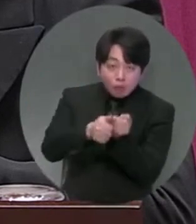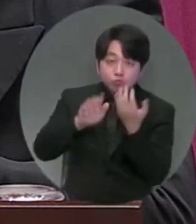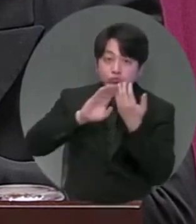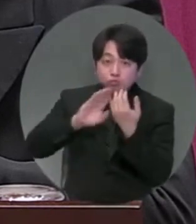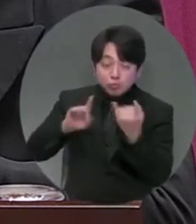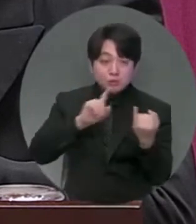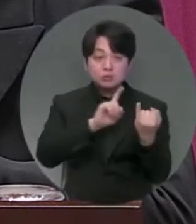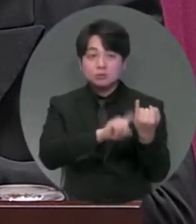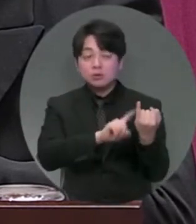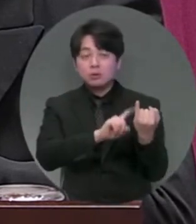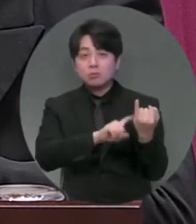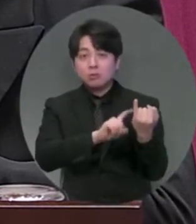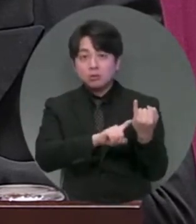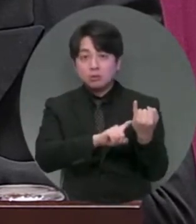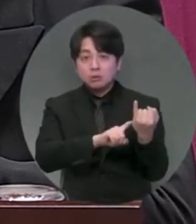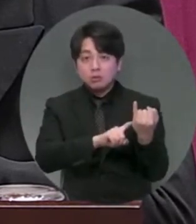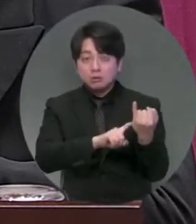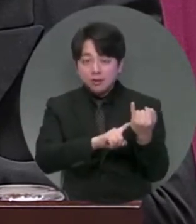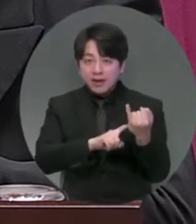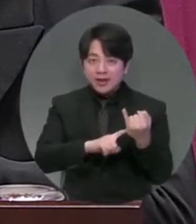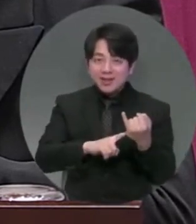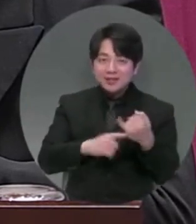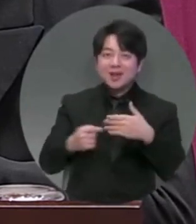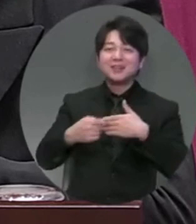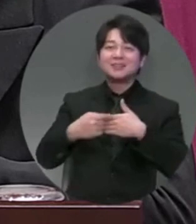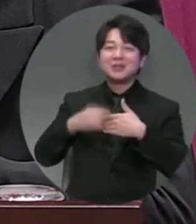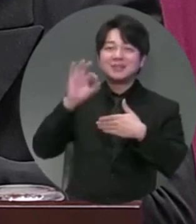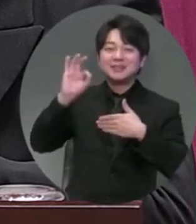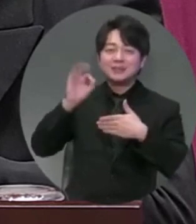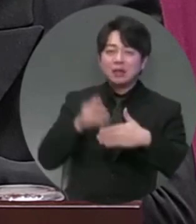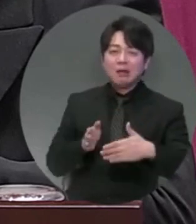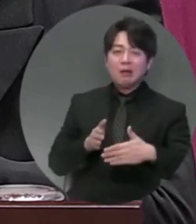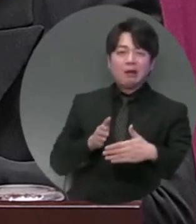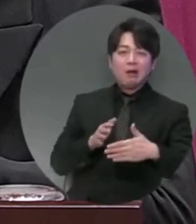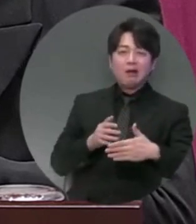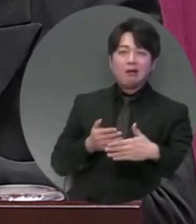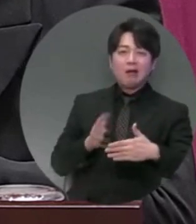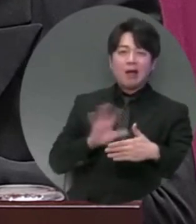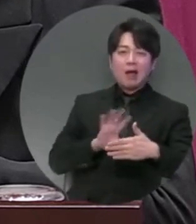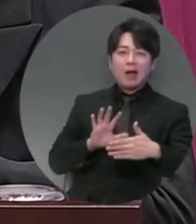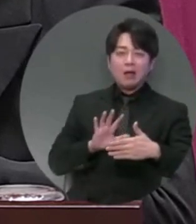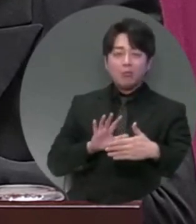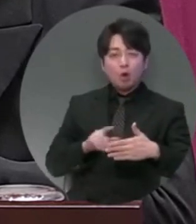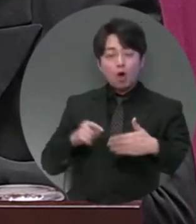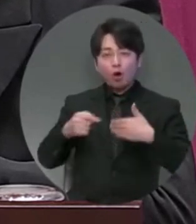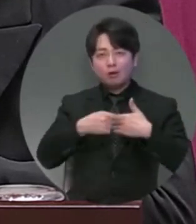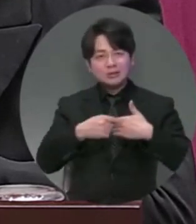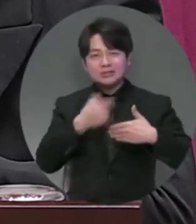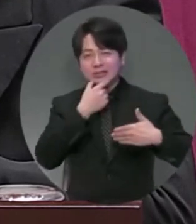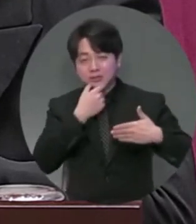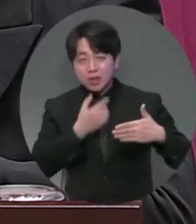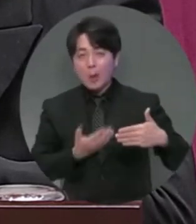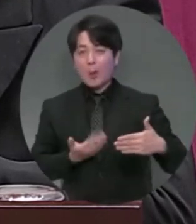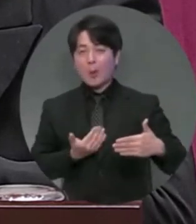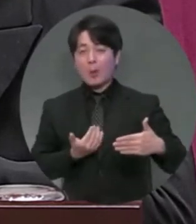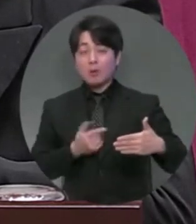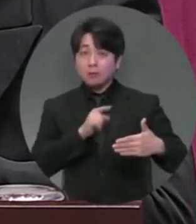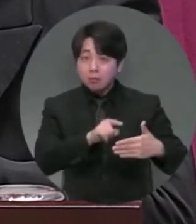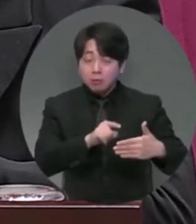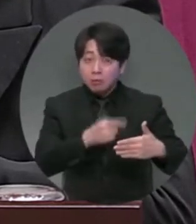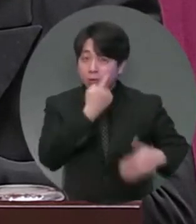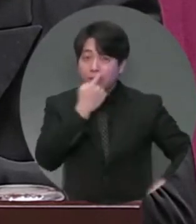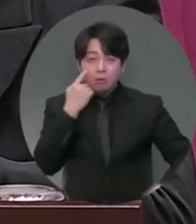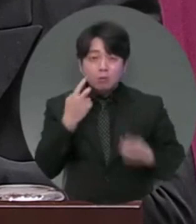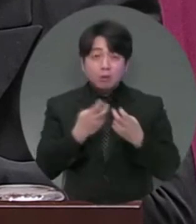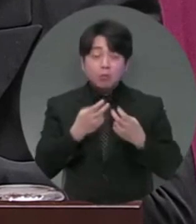건 굉장히 어려울 겁니다 그런데 우리 대법원 판례는 피해자의 의사를 함부로 무시할 수 없는 대부분 확실한 입장을 가지고 있거든요